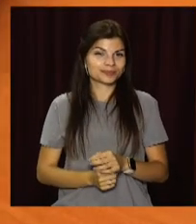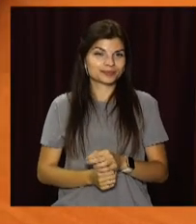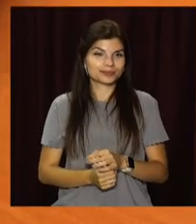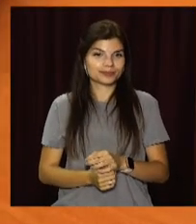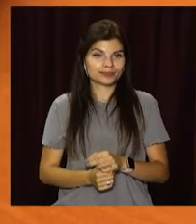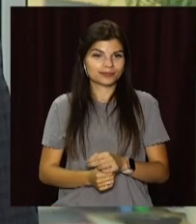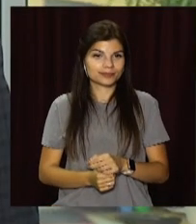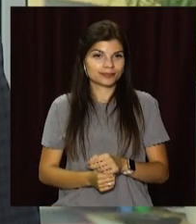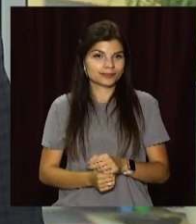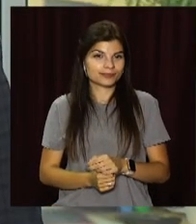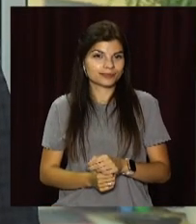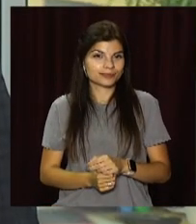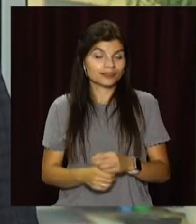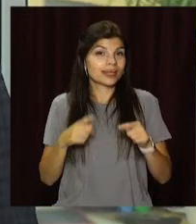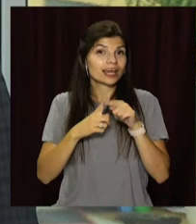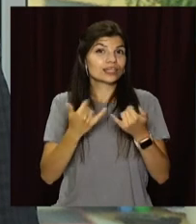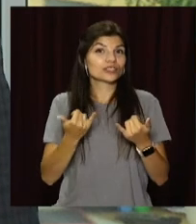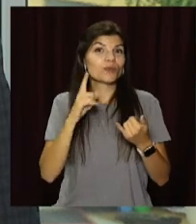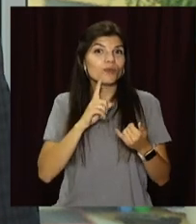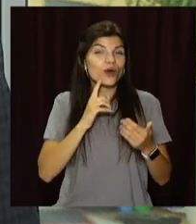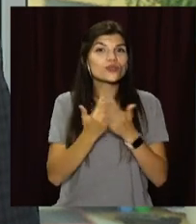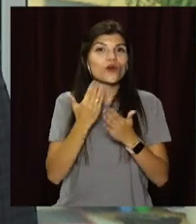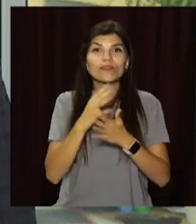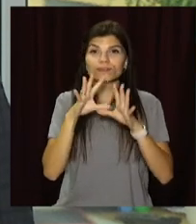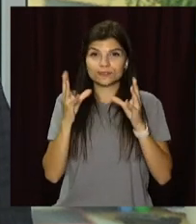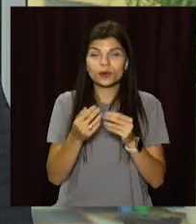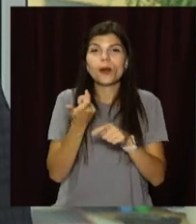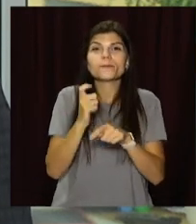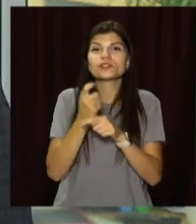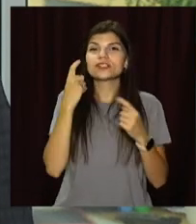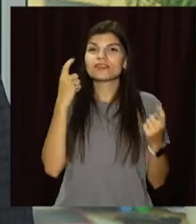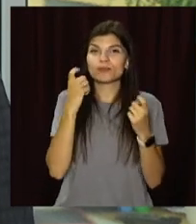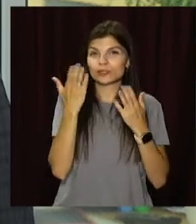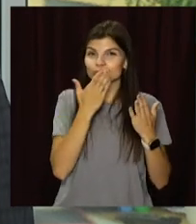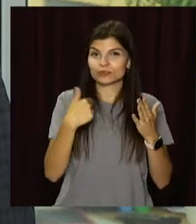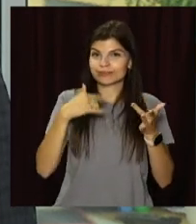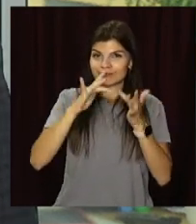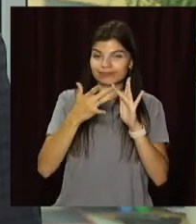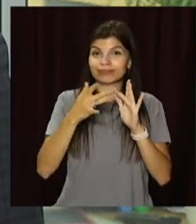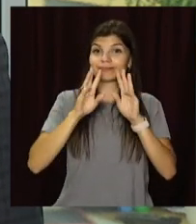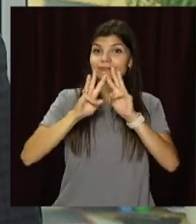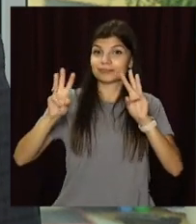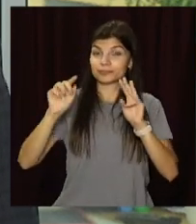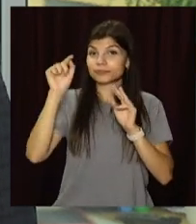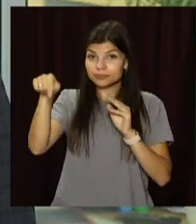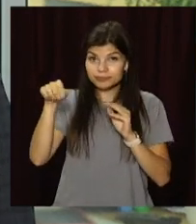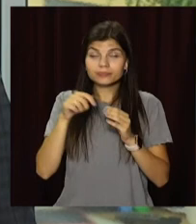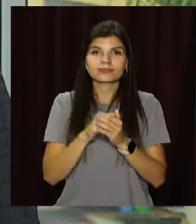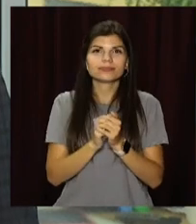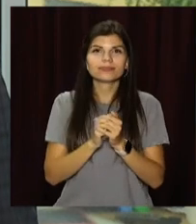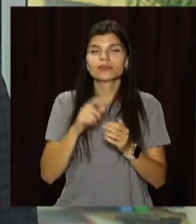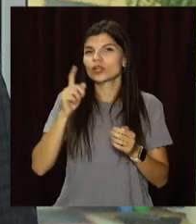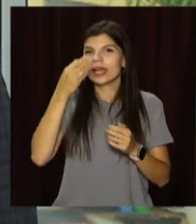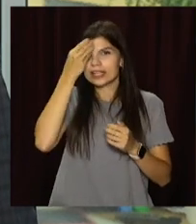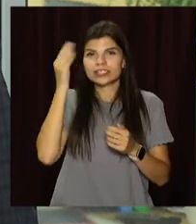«Відкритий». І це були всі новини на цю годину. Більше інформації читайте на нашому сайті opentv.media.